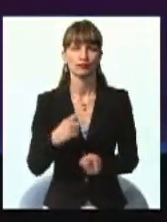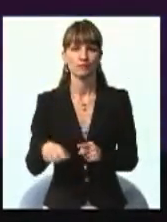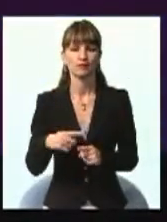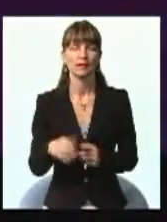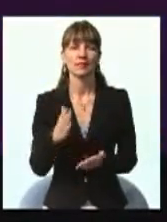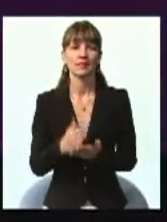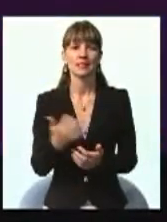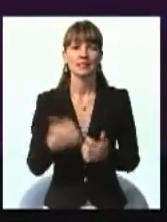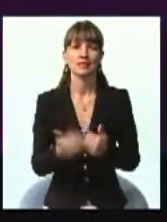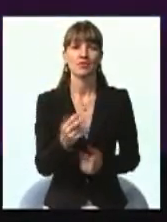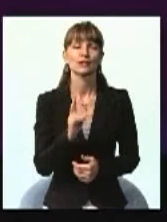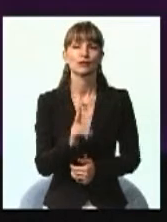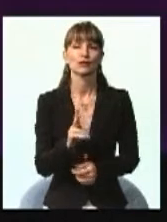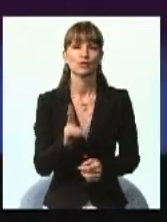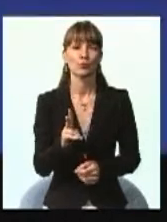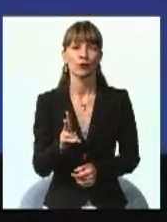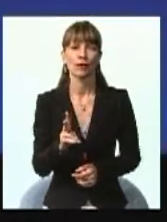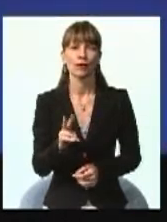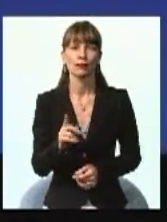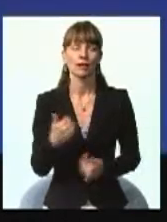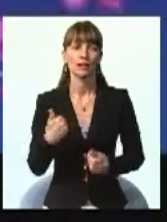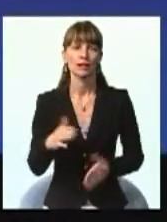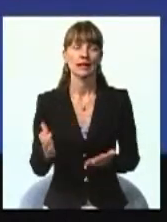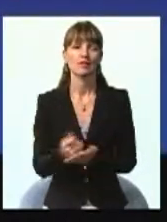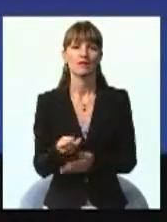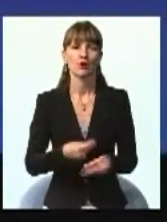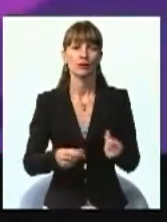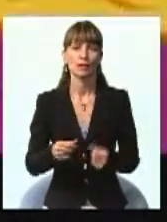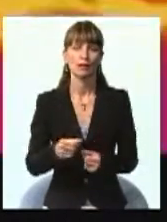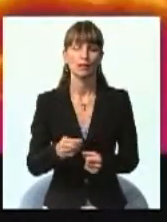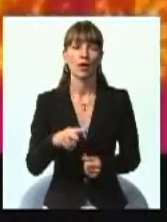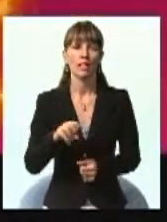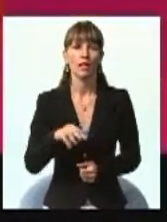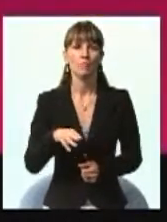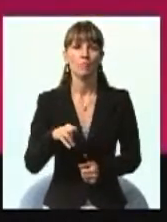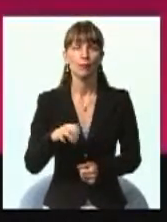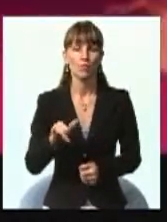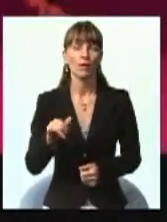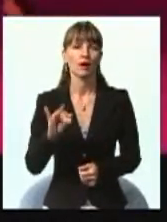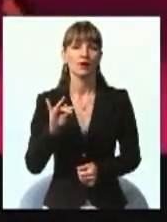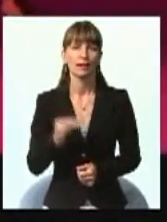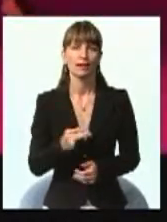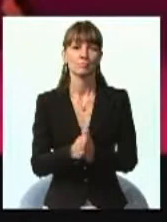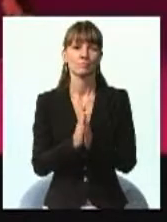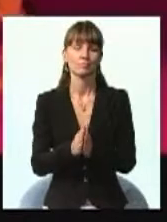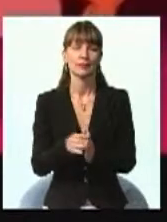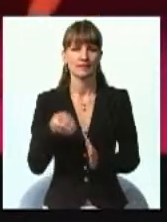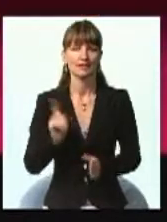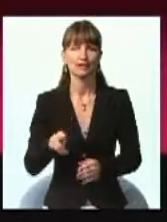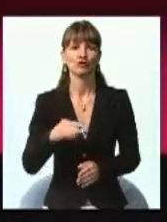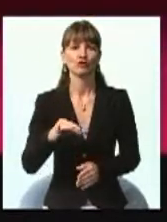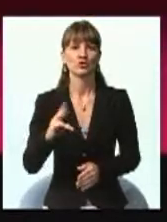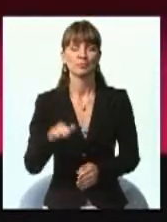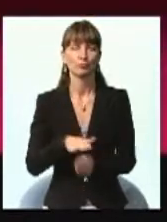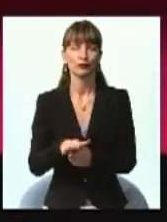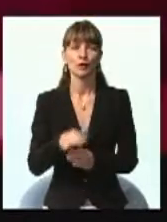є серед вас хтось, хто б не хотів знайти чарівну лампу, потерти її і попросити справжнього джина виконати три бажання?